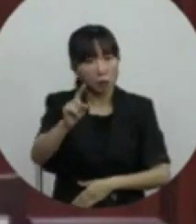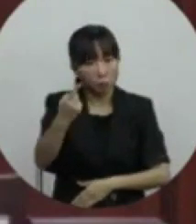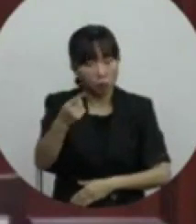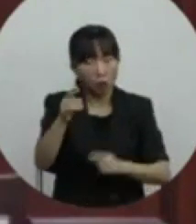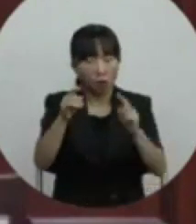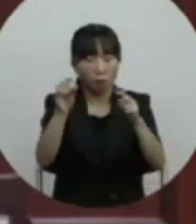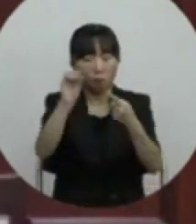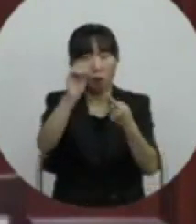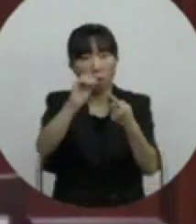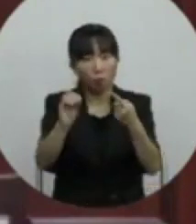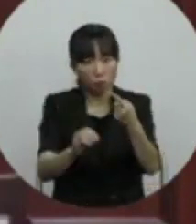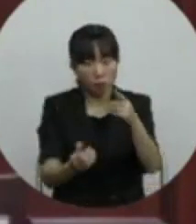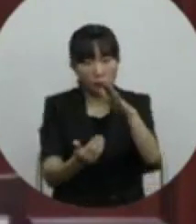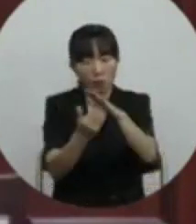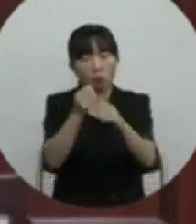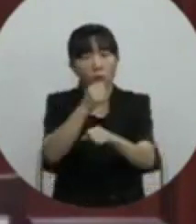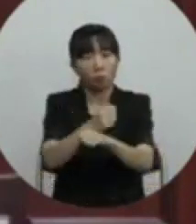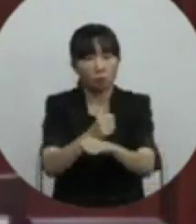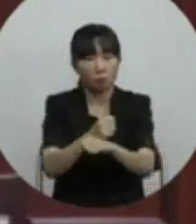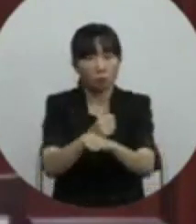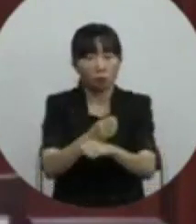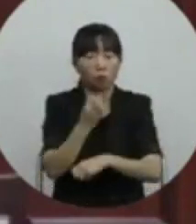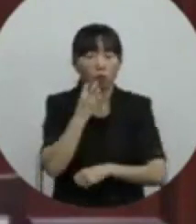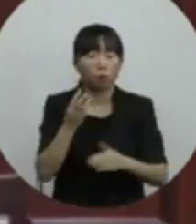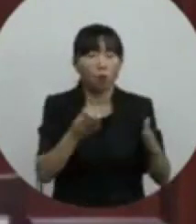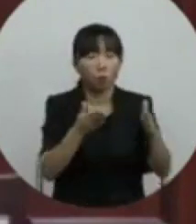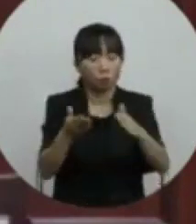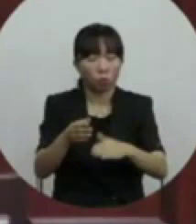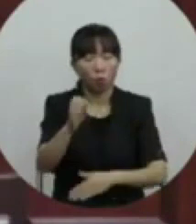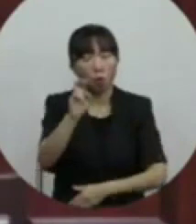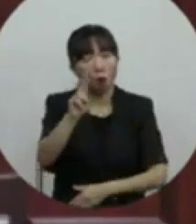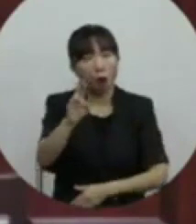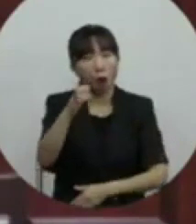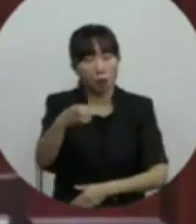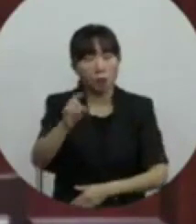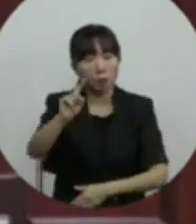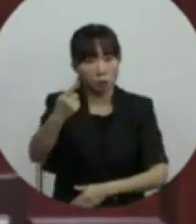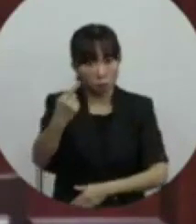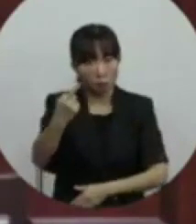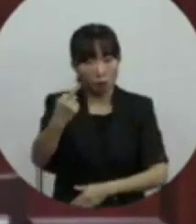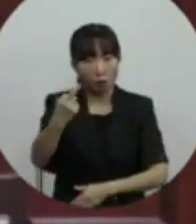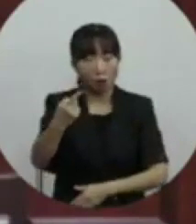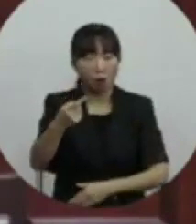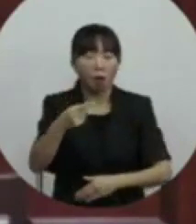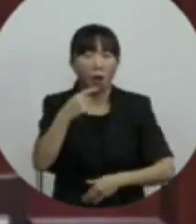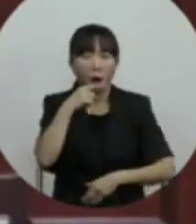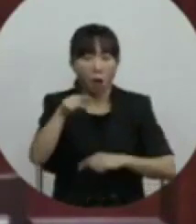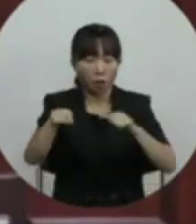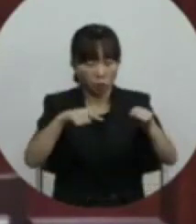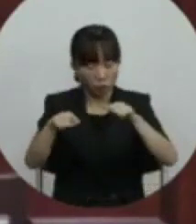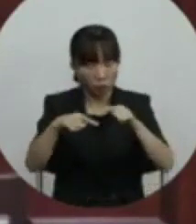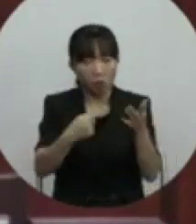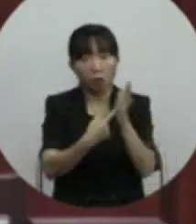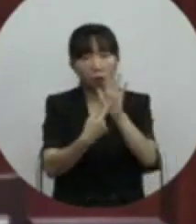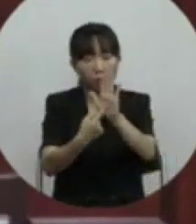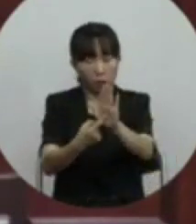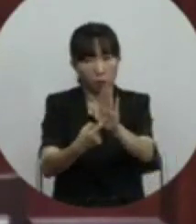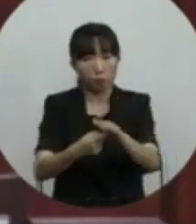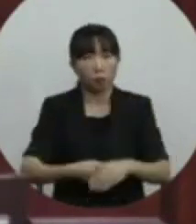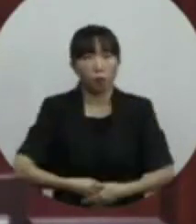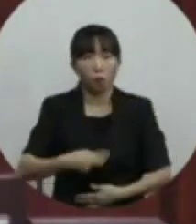목표를 포함한 경기도 RE100 100% 추진 계획을 발표했습니다. 핵심은